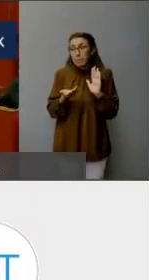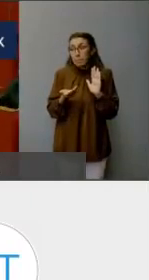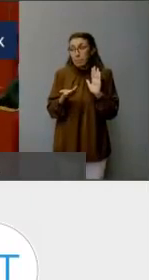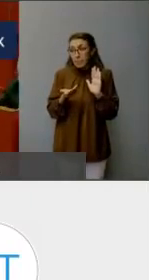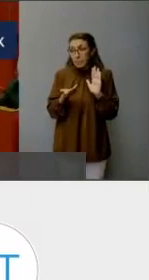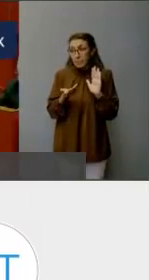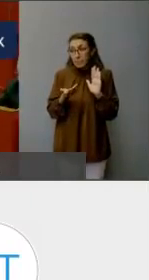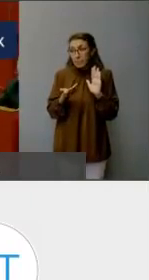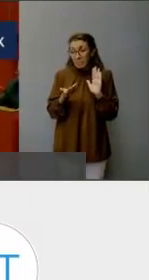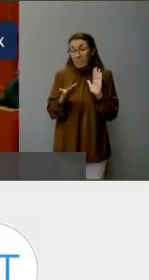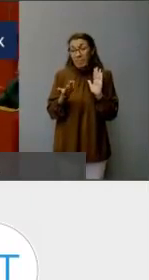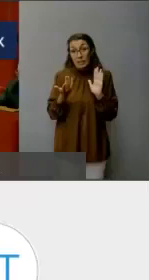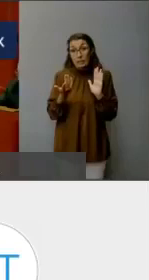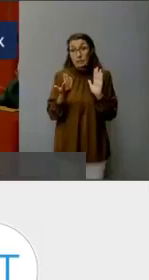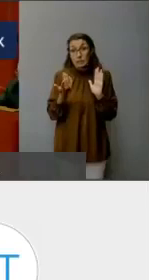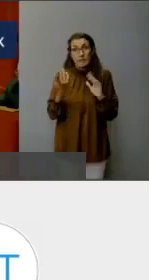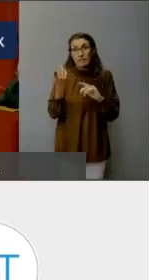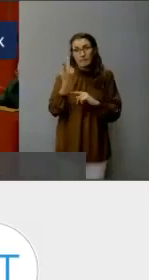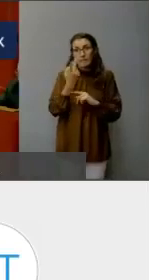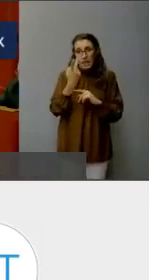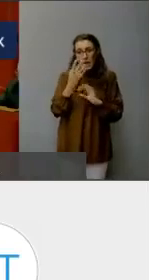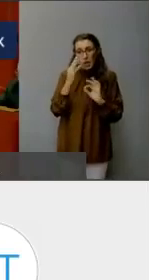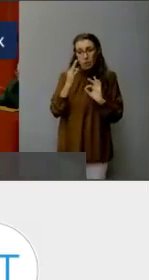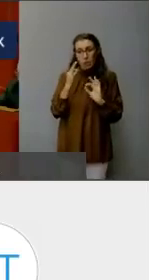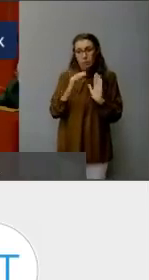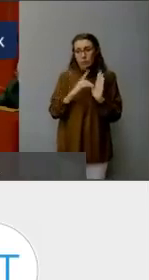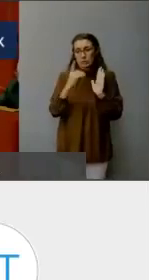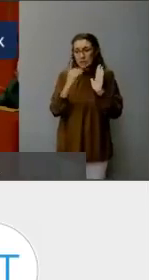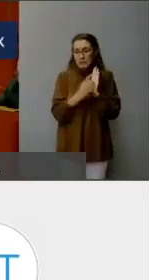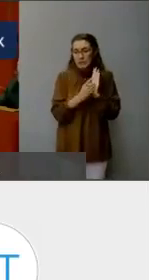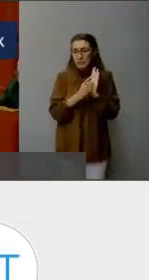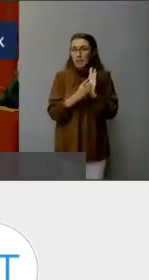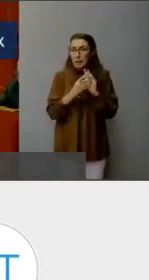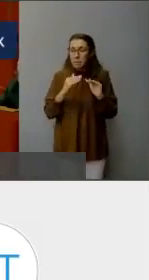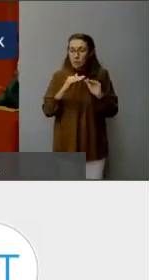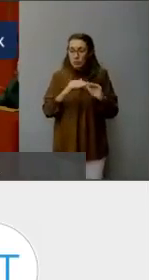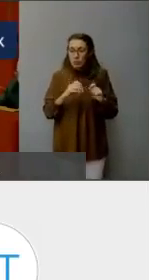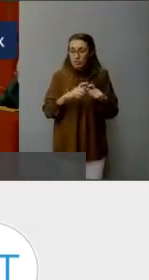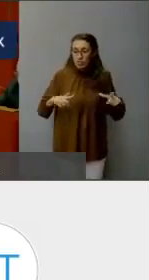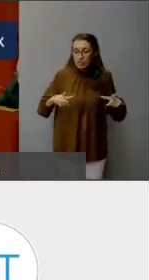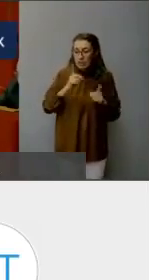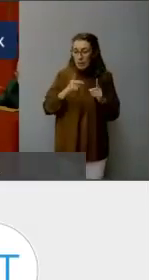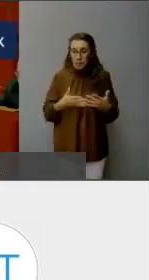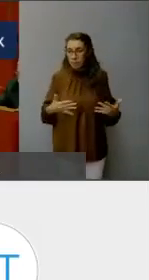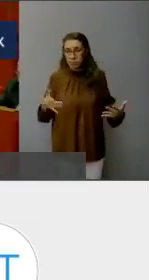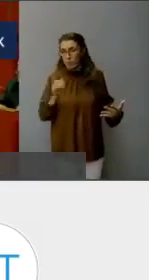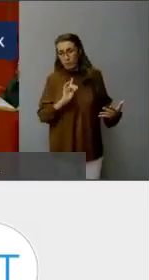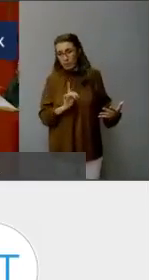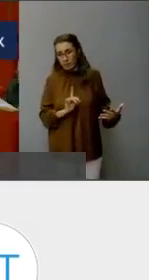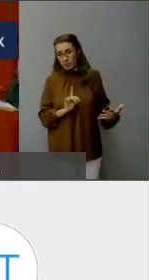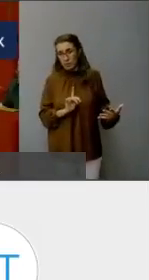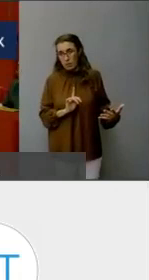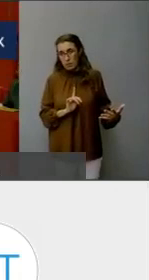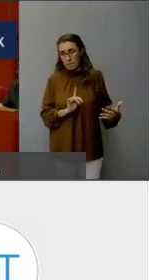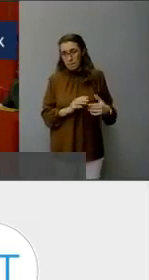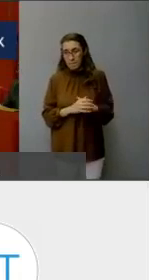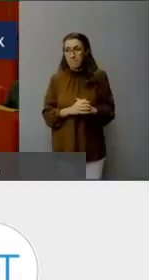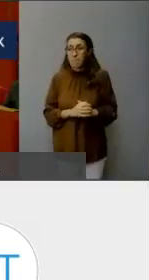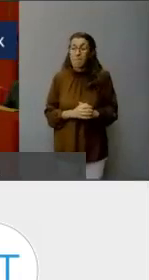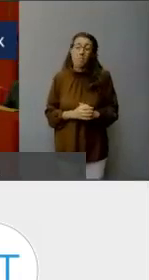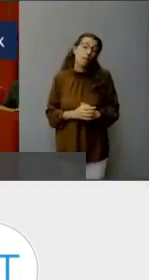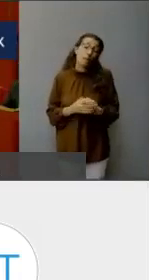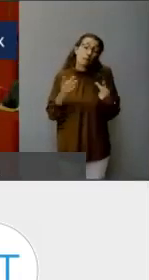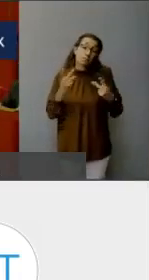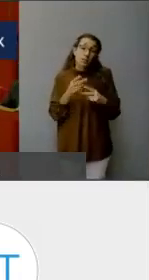contrario all'interesse della città ma dunque non c'è bisogno di queste 65